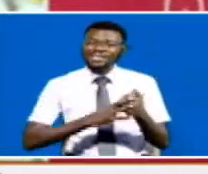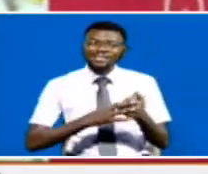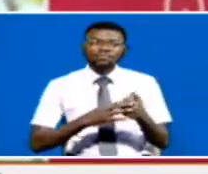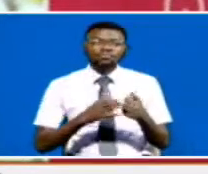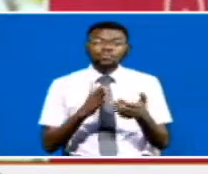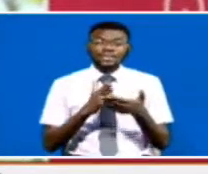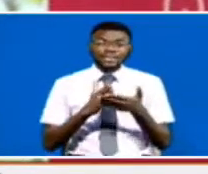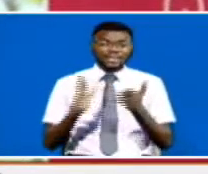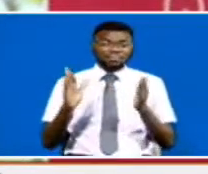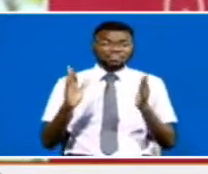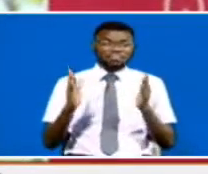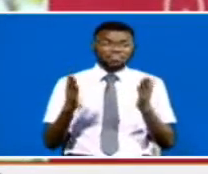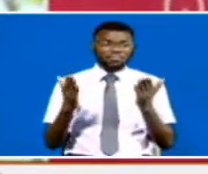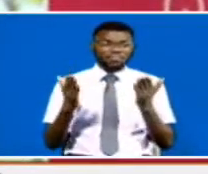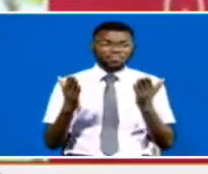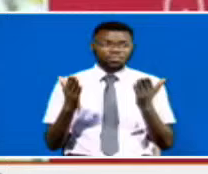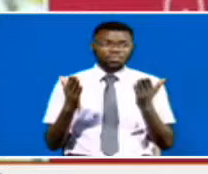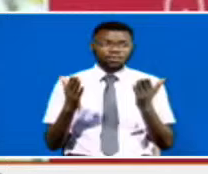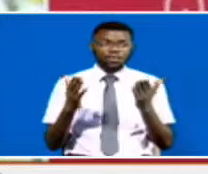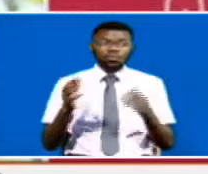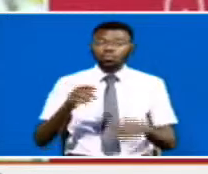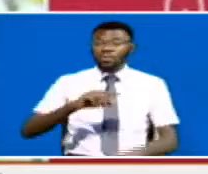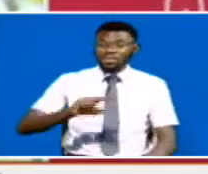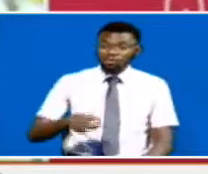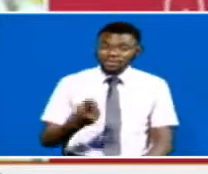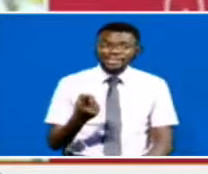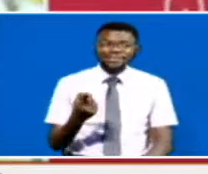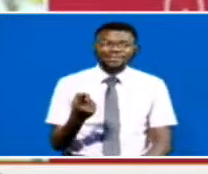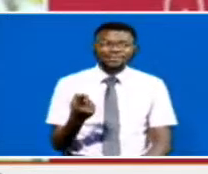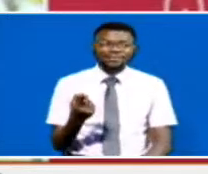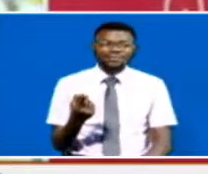hata some of them zinaenda mpaka 1000, so it's like